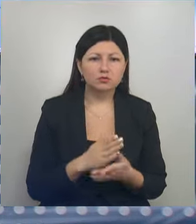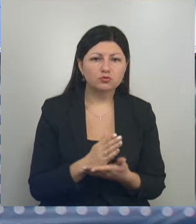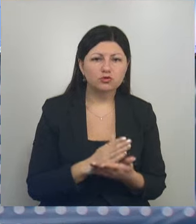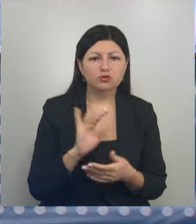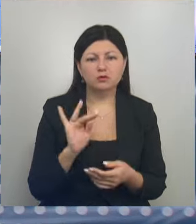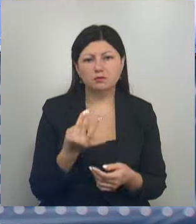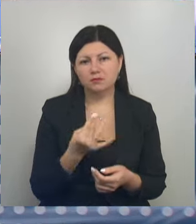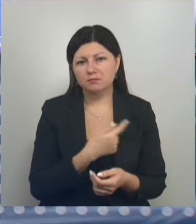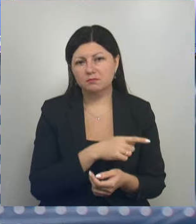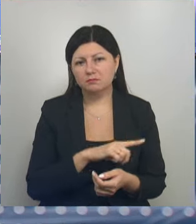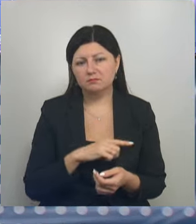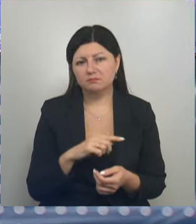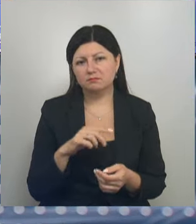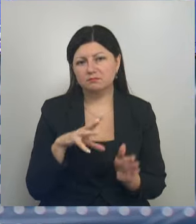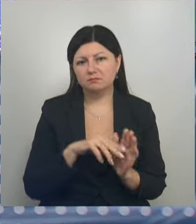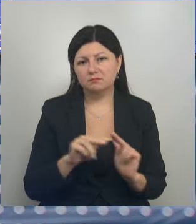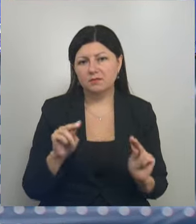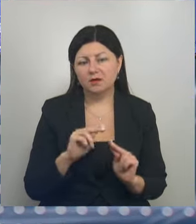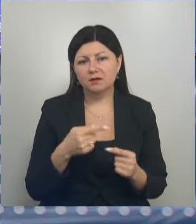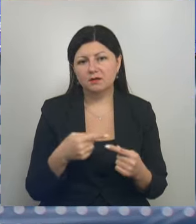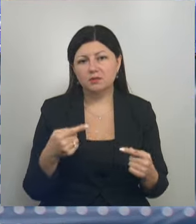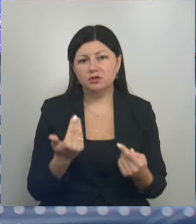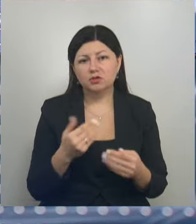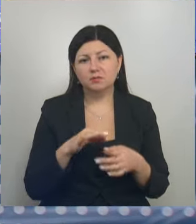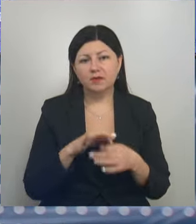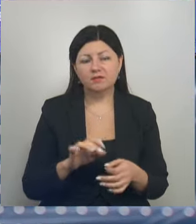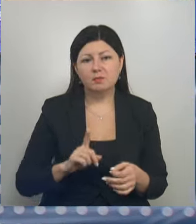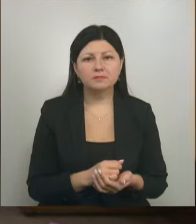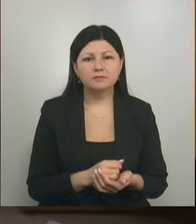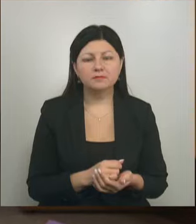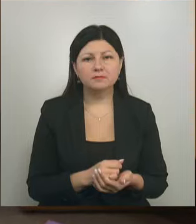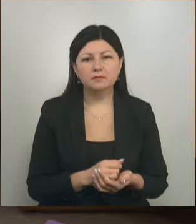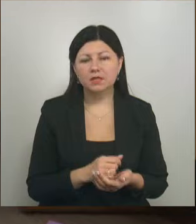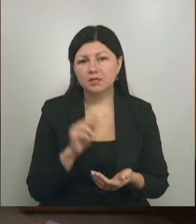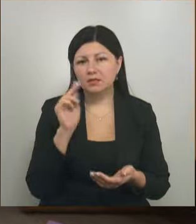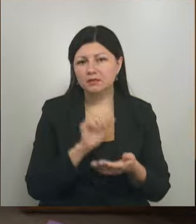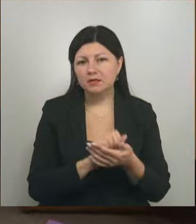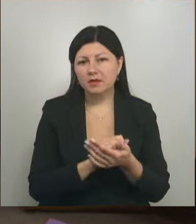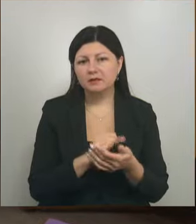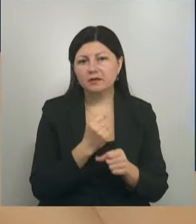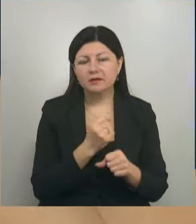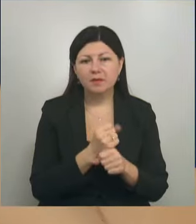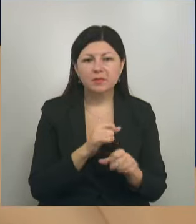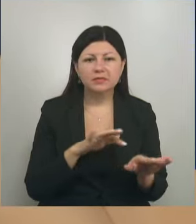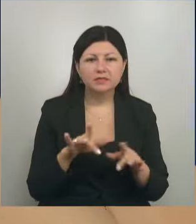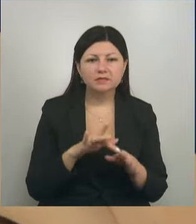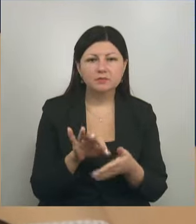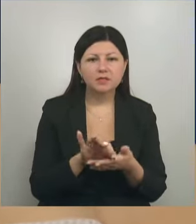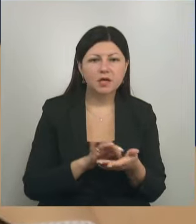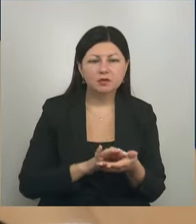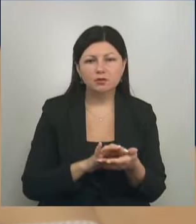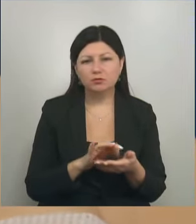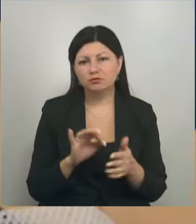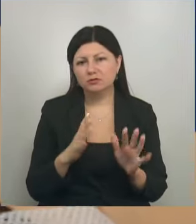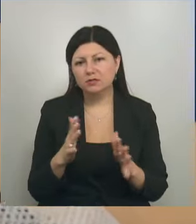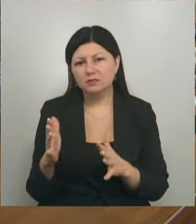фельдшеры станции скорой помощи провели мастер-класс для сотрудников областной администрации. На занятии отрабатывают действия при неотложных состояниях,